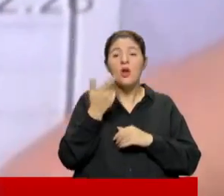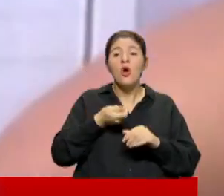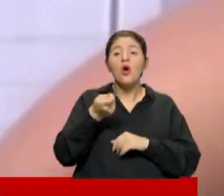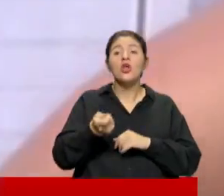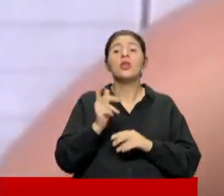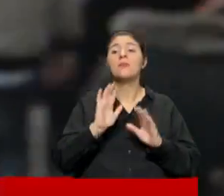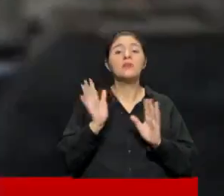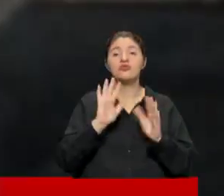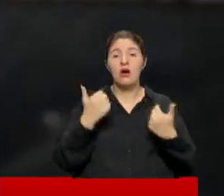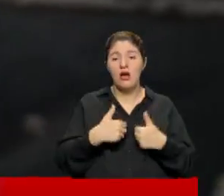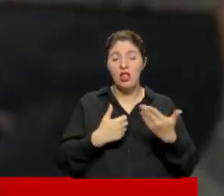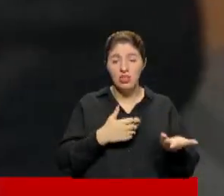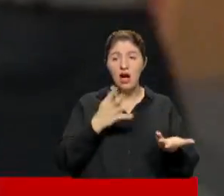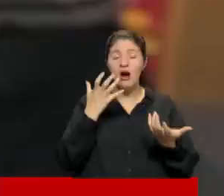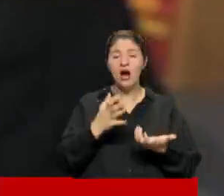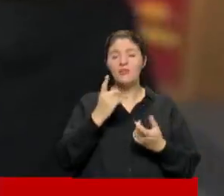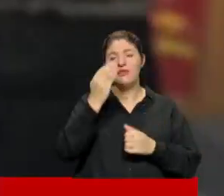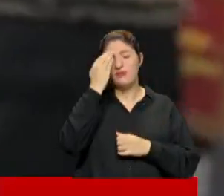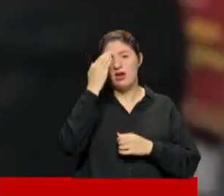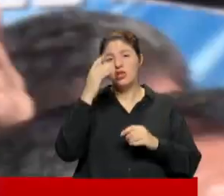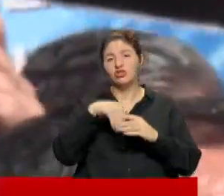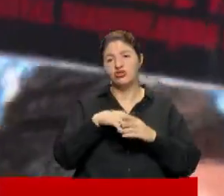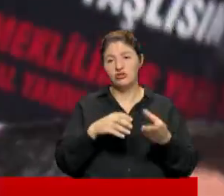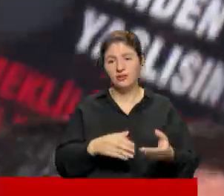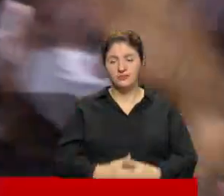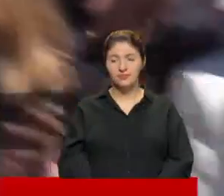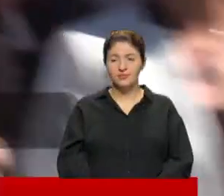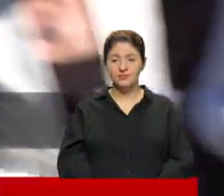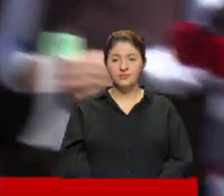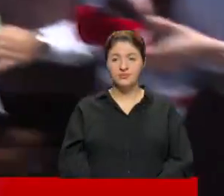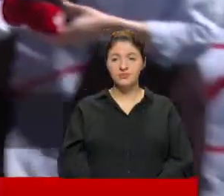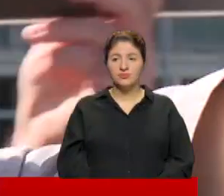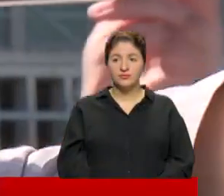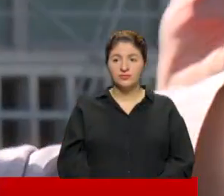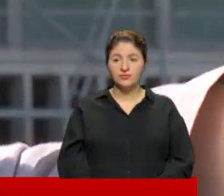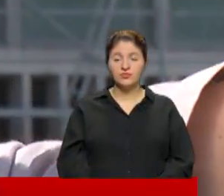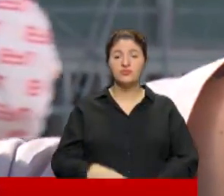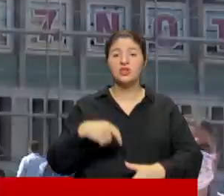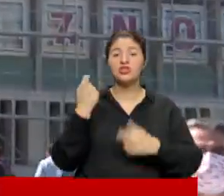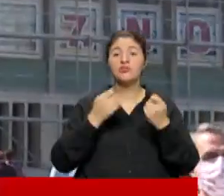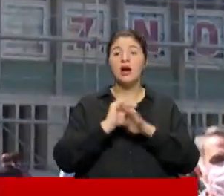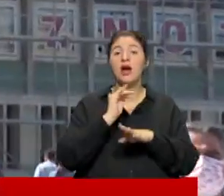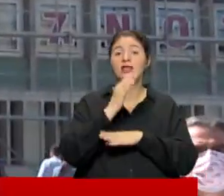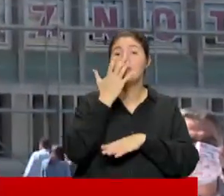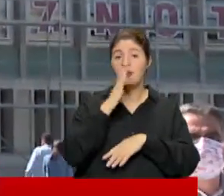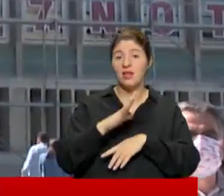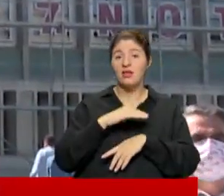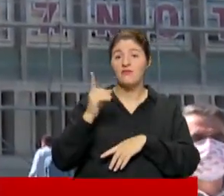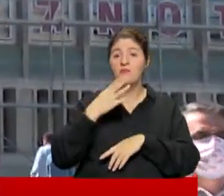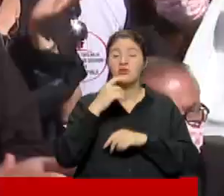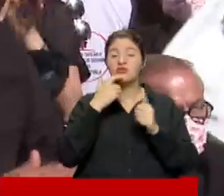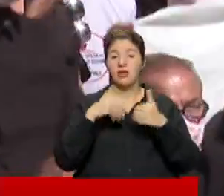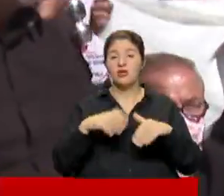ödeyebilecek durumda değil ağır bir yoksulluk altında çs Artık Çalışma Hayatında da beklentiler var